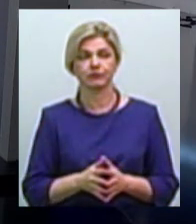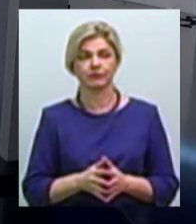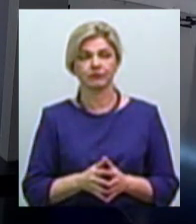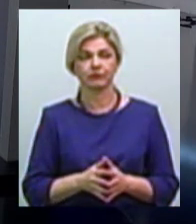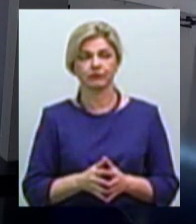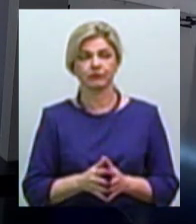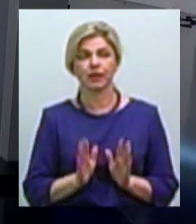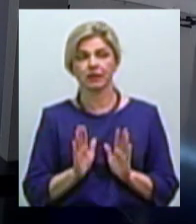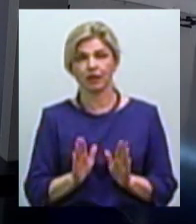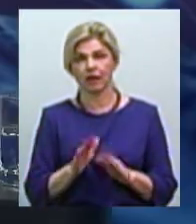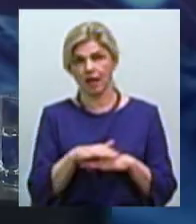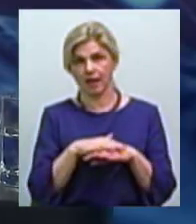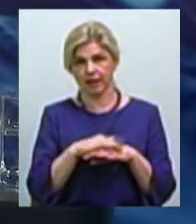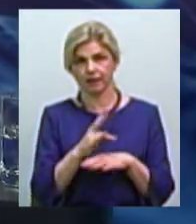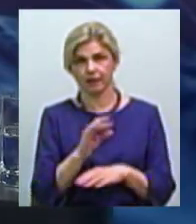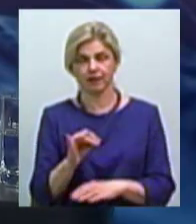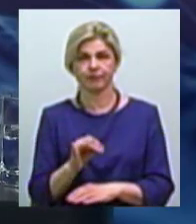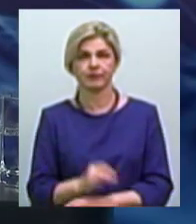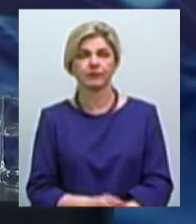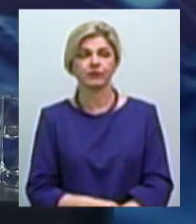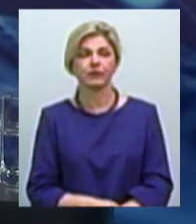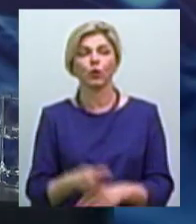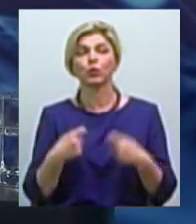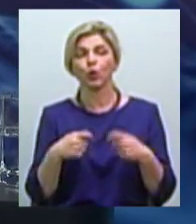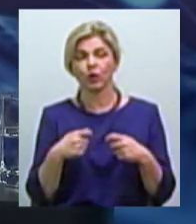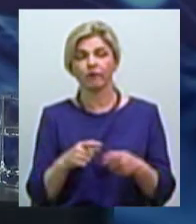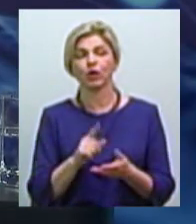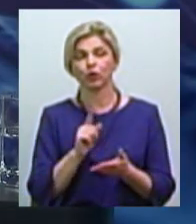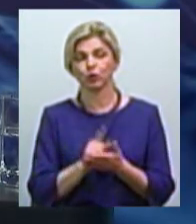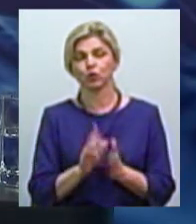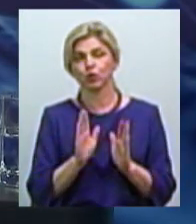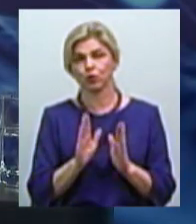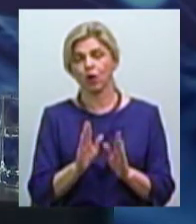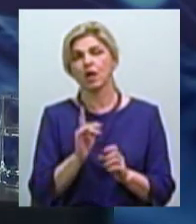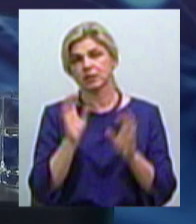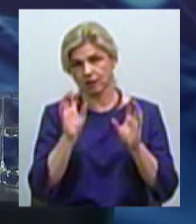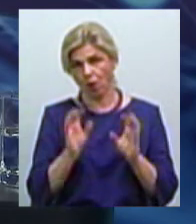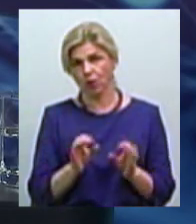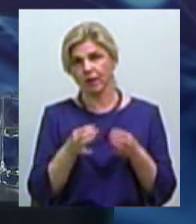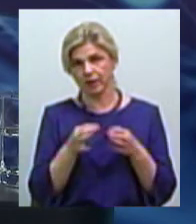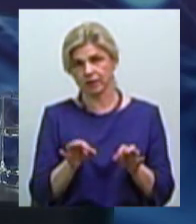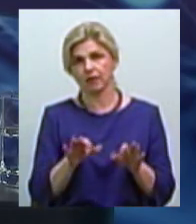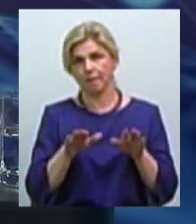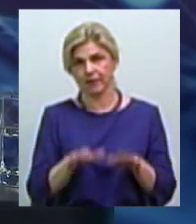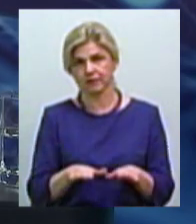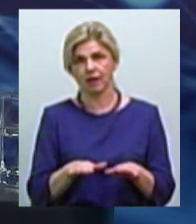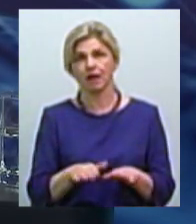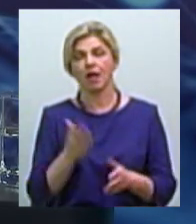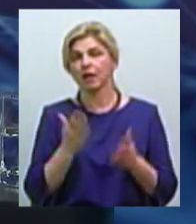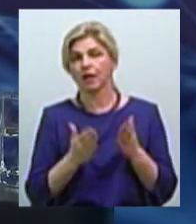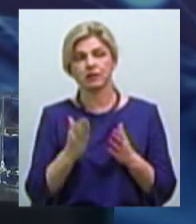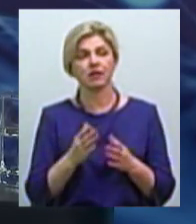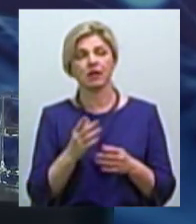тільки ринки. Тобто торгівля потрібна бути лише в встановлених для цього місцях, да, так? Да. А якщо